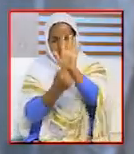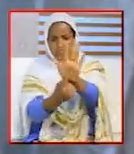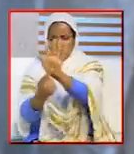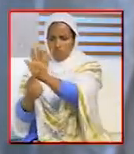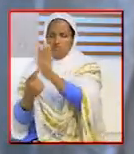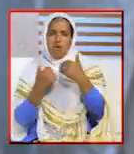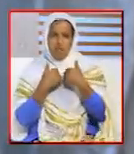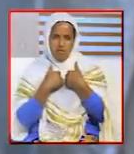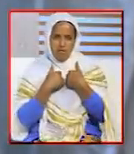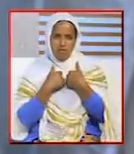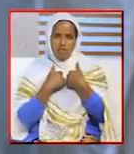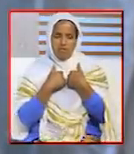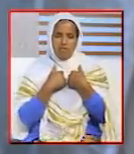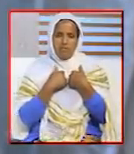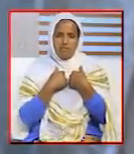አሳይቷል።